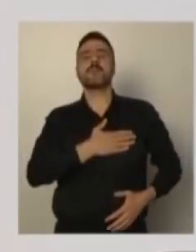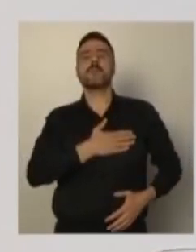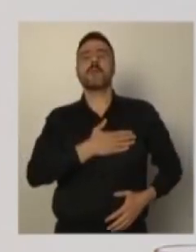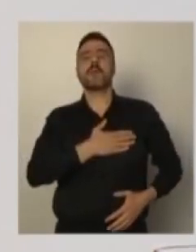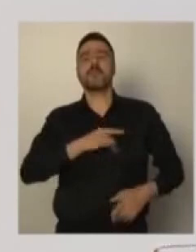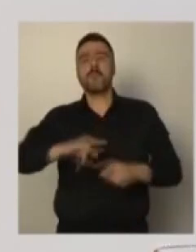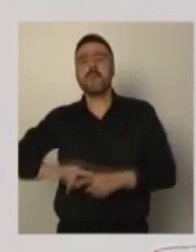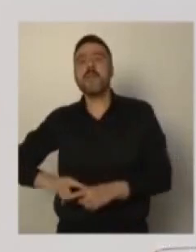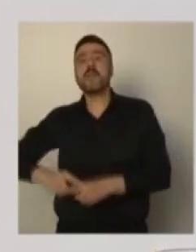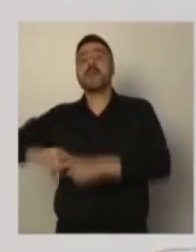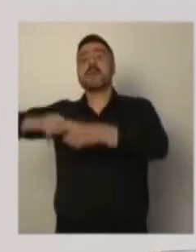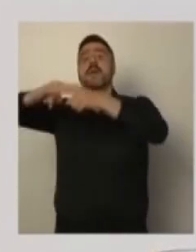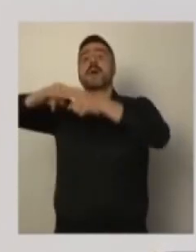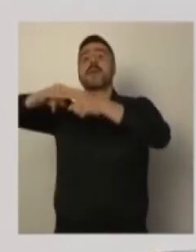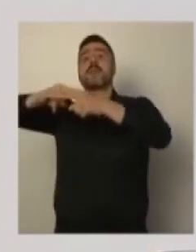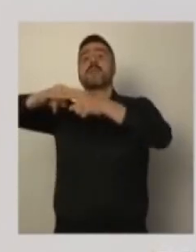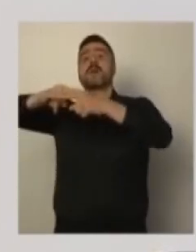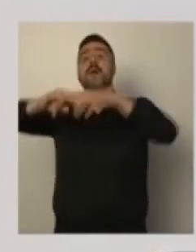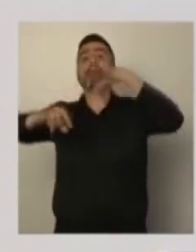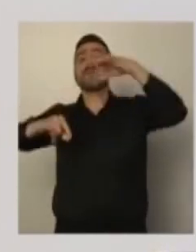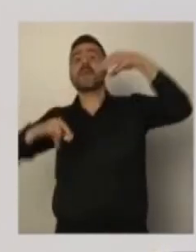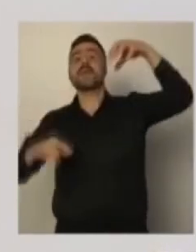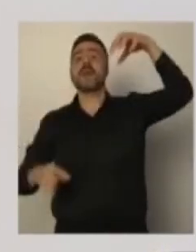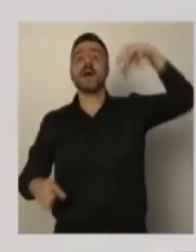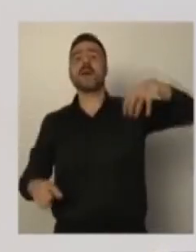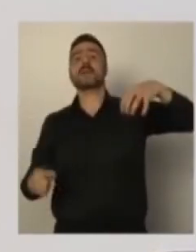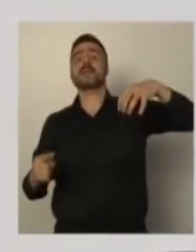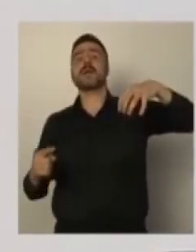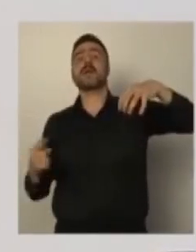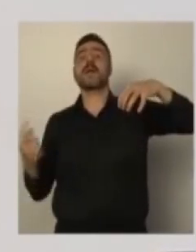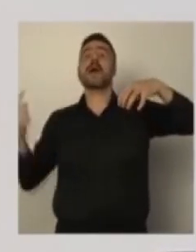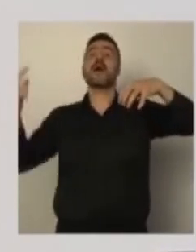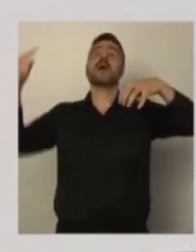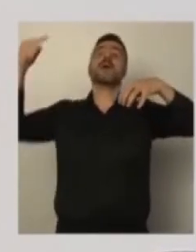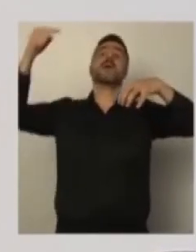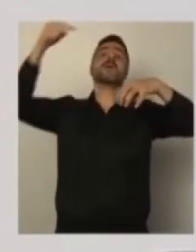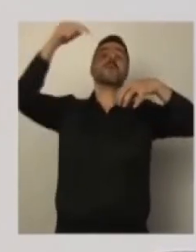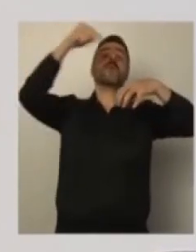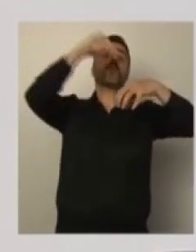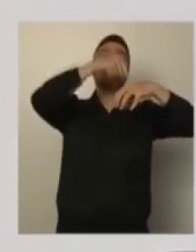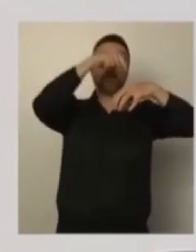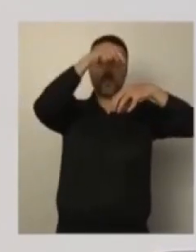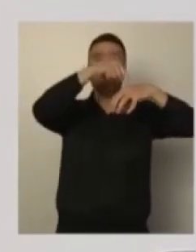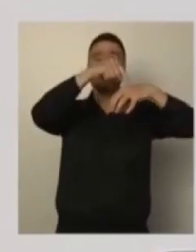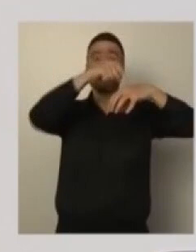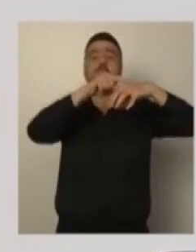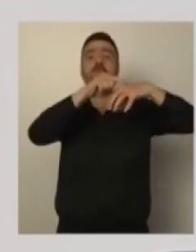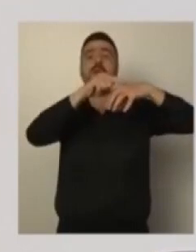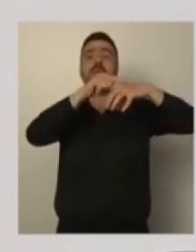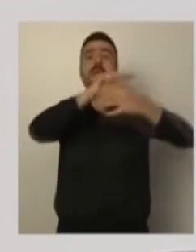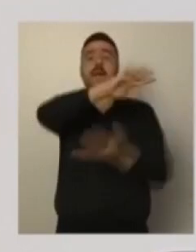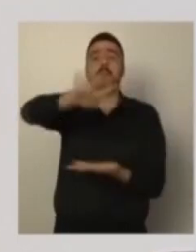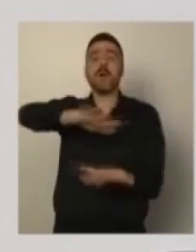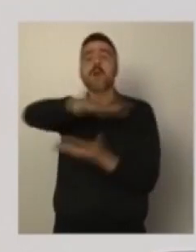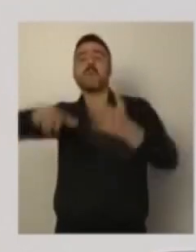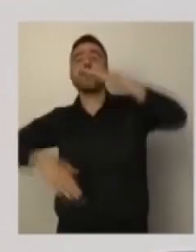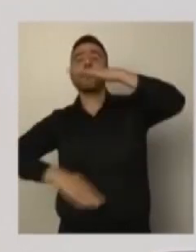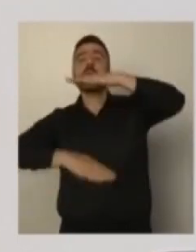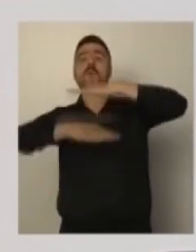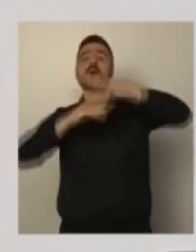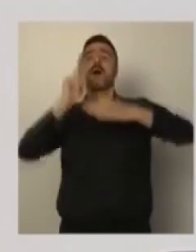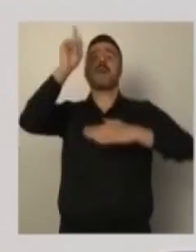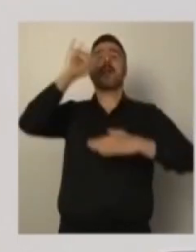Mescid-i Haram'dan Mescid-i Aksa'ya, oradan da Sidre-i Münteha'ya